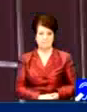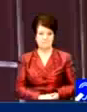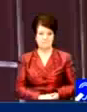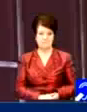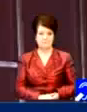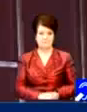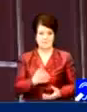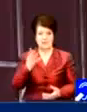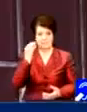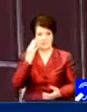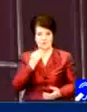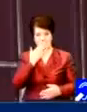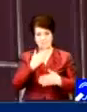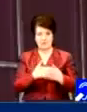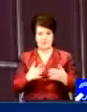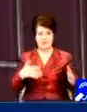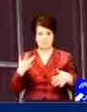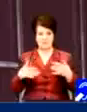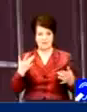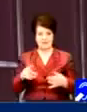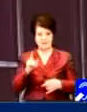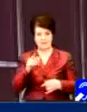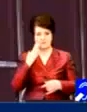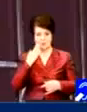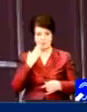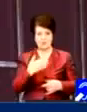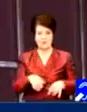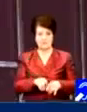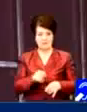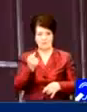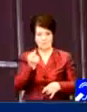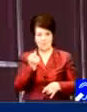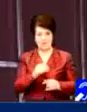În general, Moldova e mai aproape de artă decât România, în care e un pic